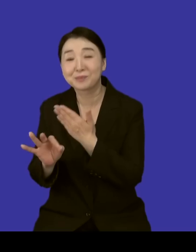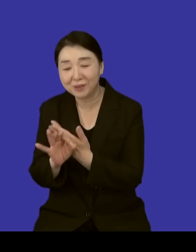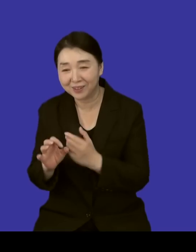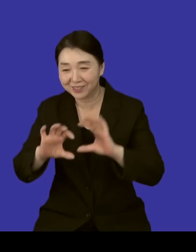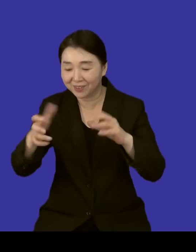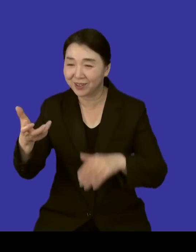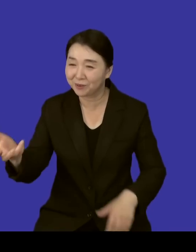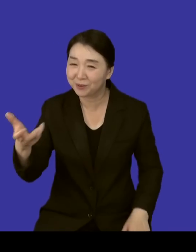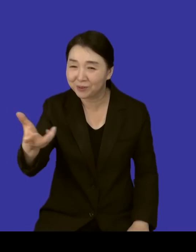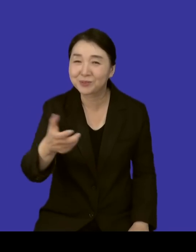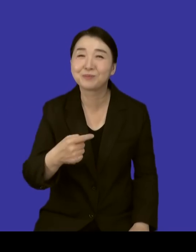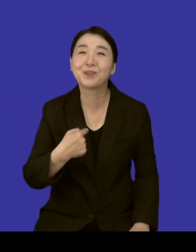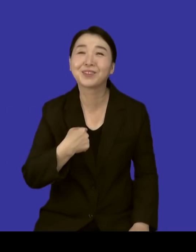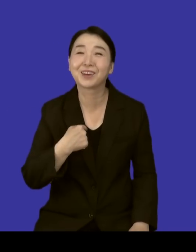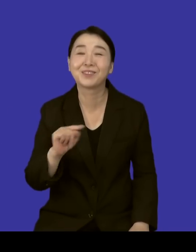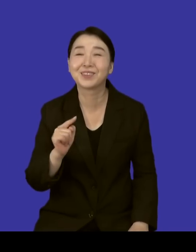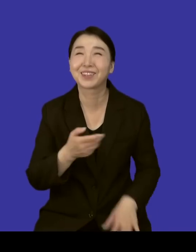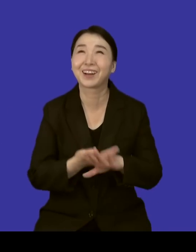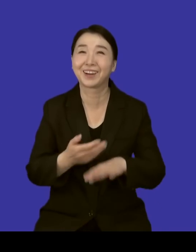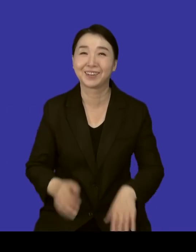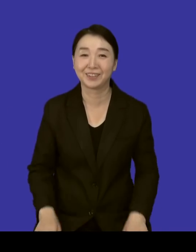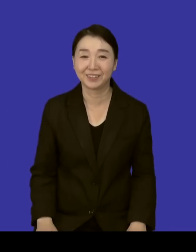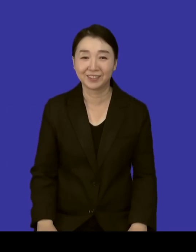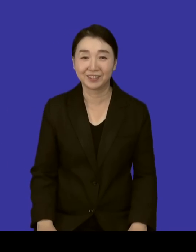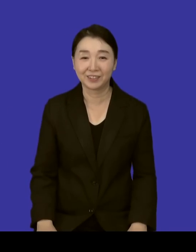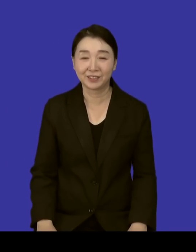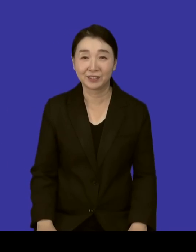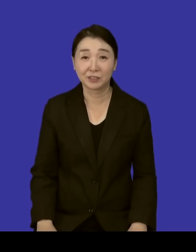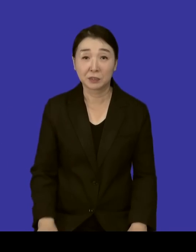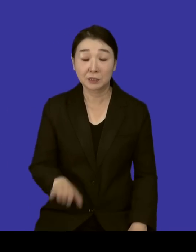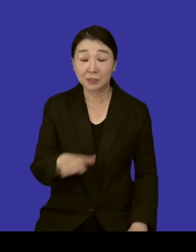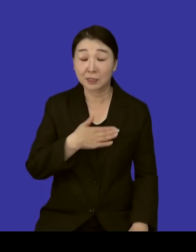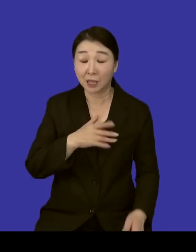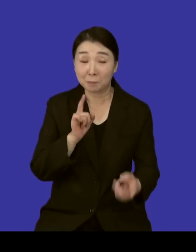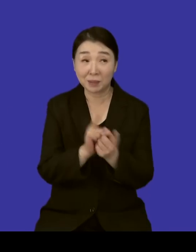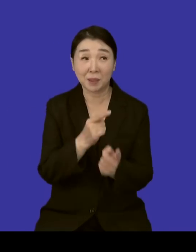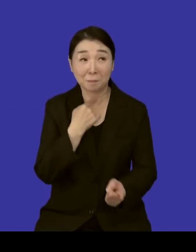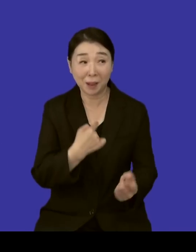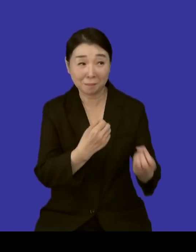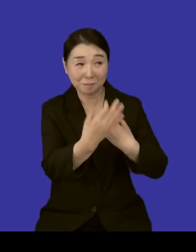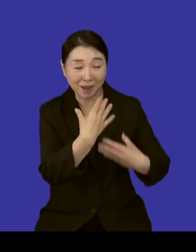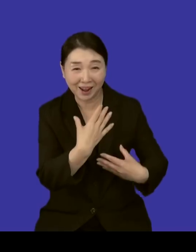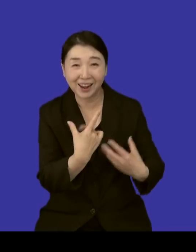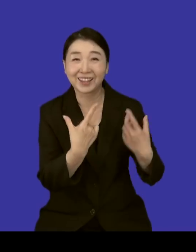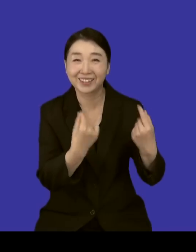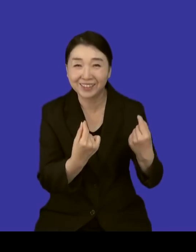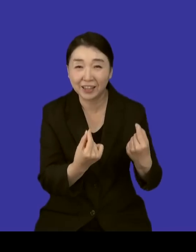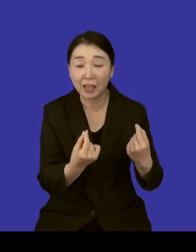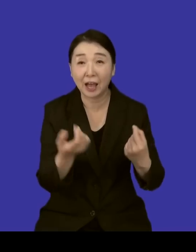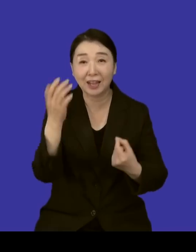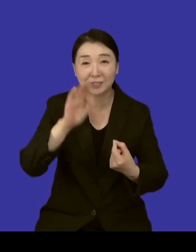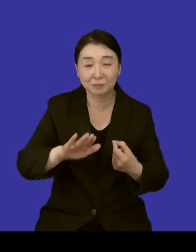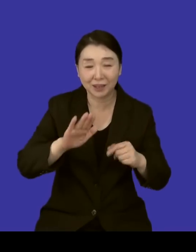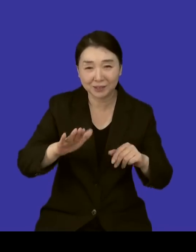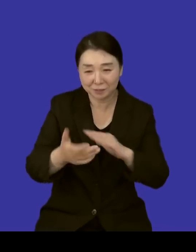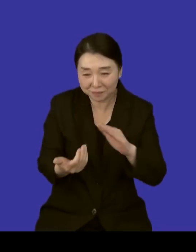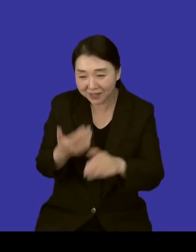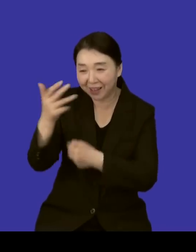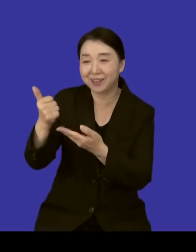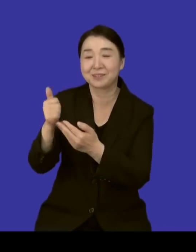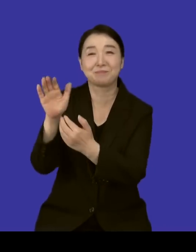댕기면서 그때 나하고 만났다고 다 여기저기서 튀어나올 뻔했는데 네. 하나님 막아주셨다는 생각이 들어요.